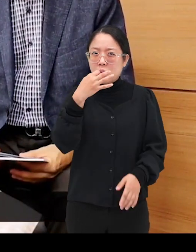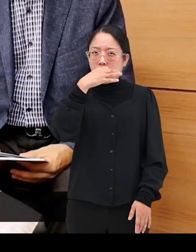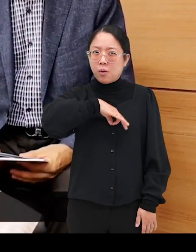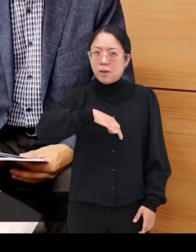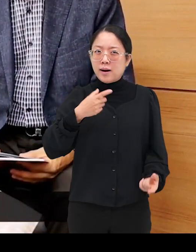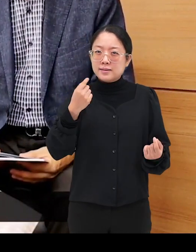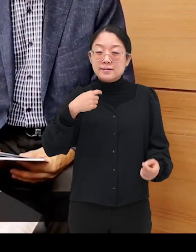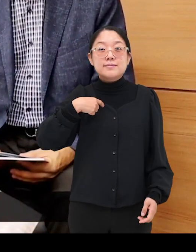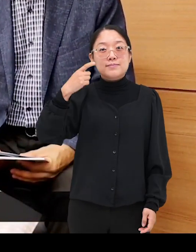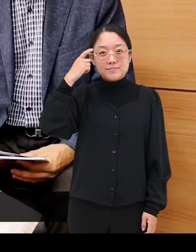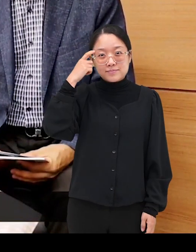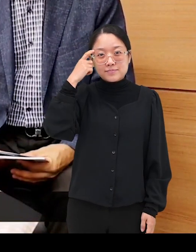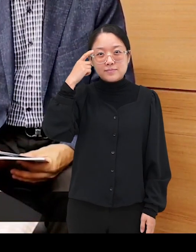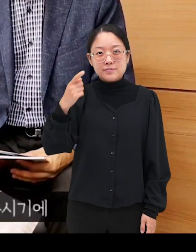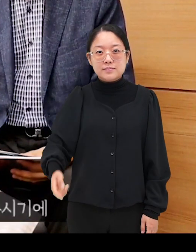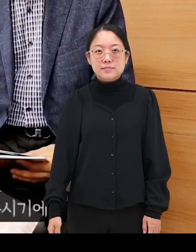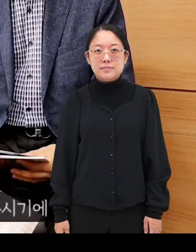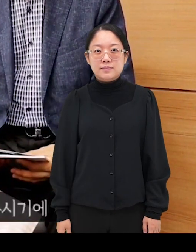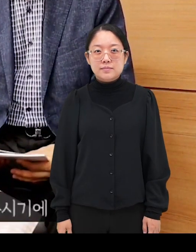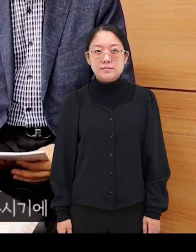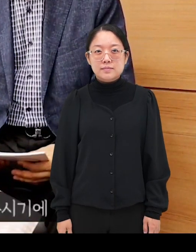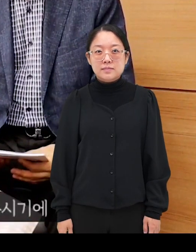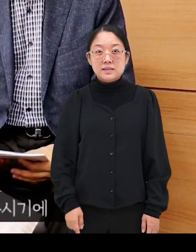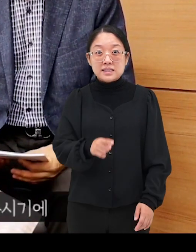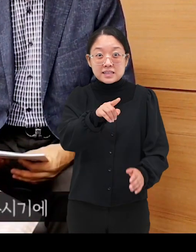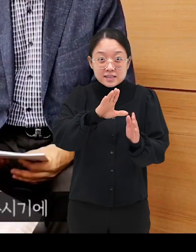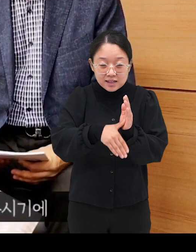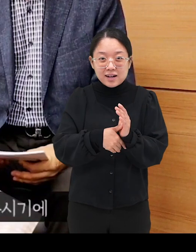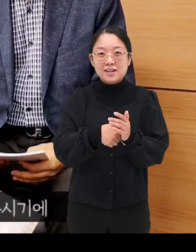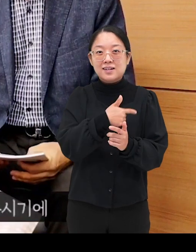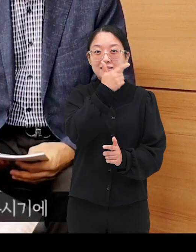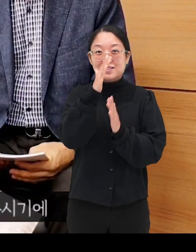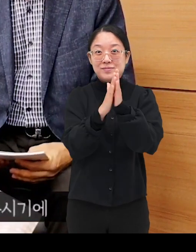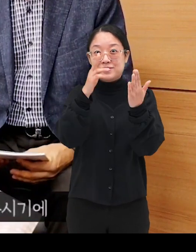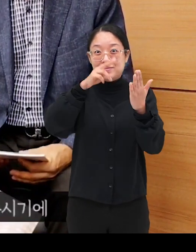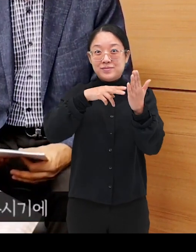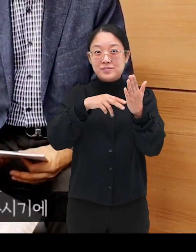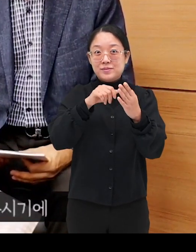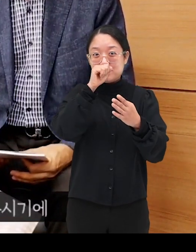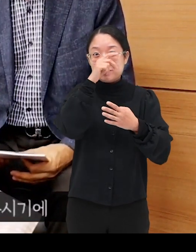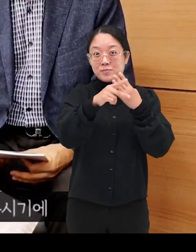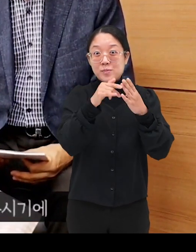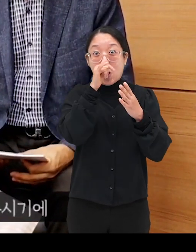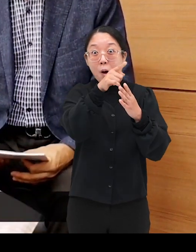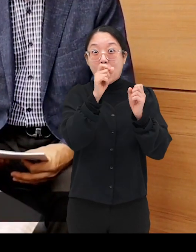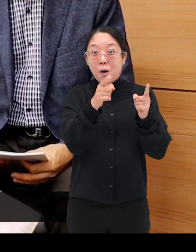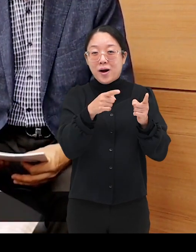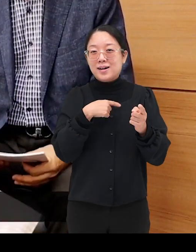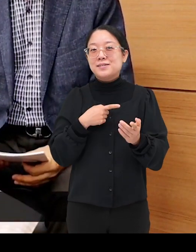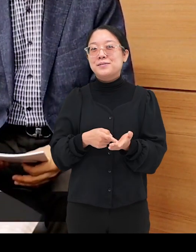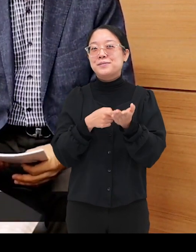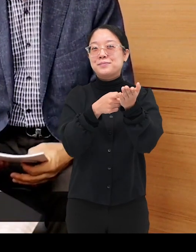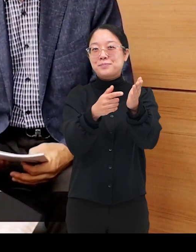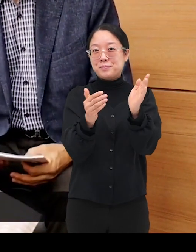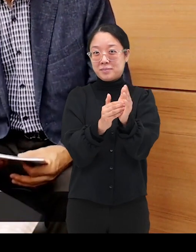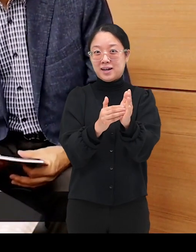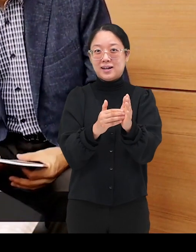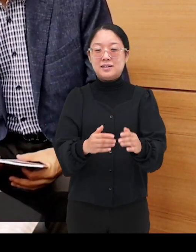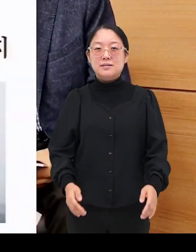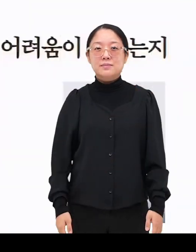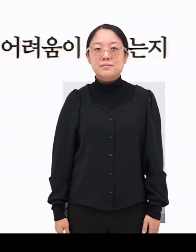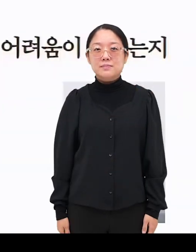거라 생각해가지고 마침 내림도서관에서 좋은 프로그램을 해주시기에 기꺼이 얼른